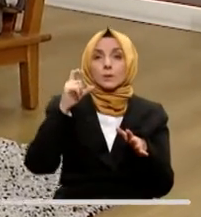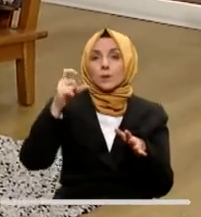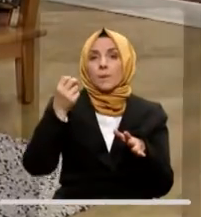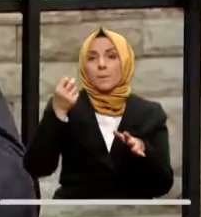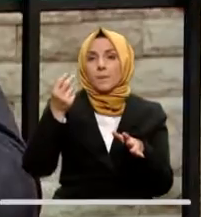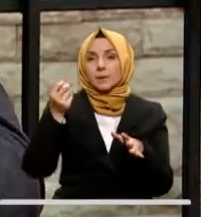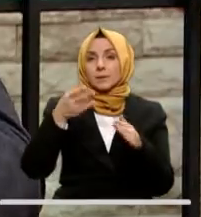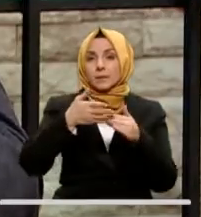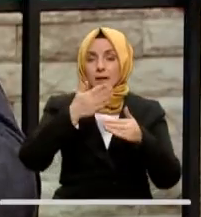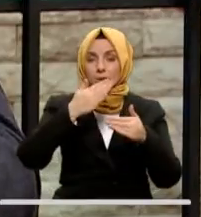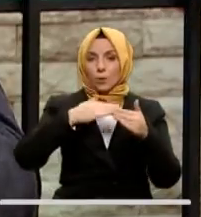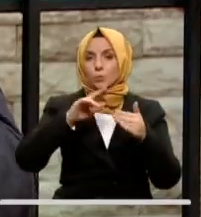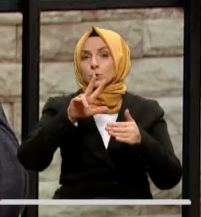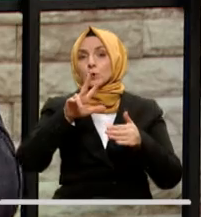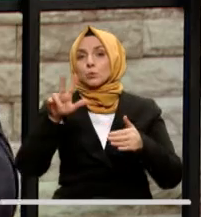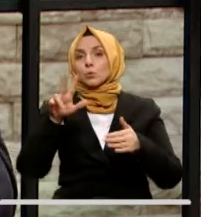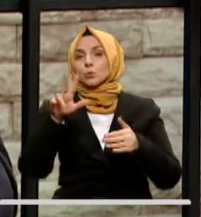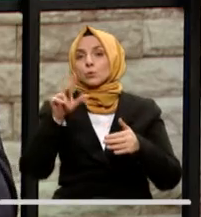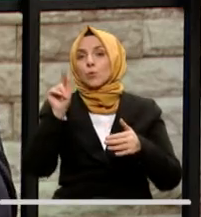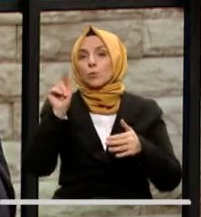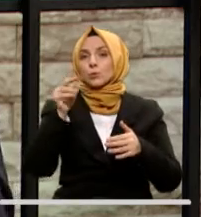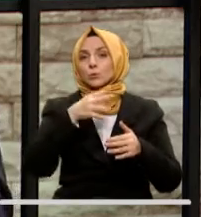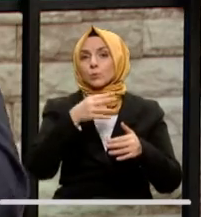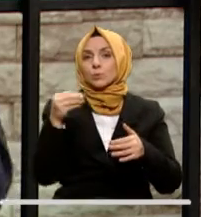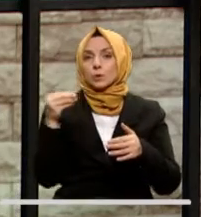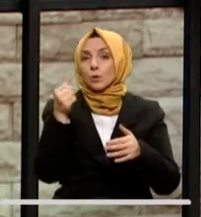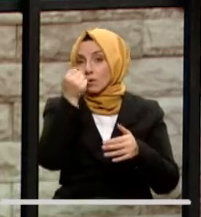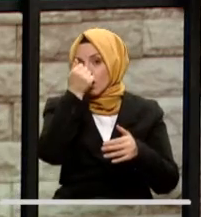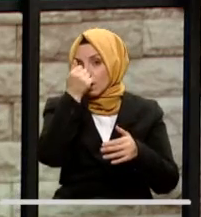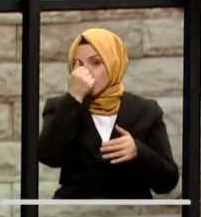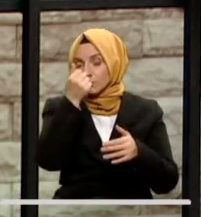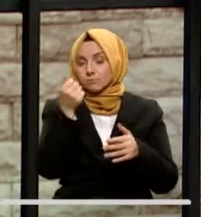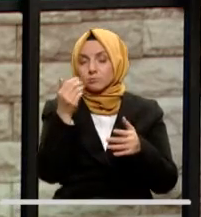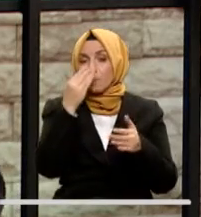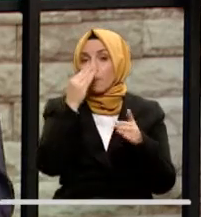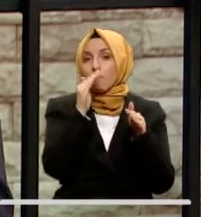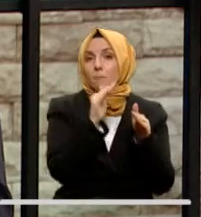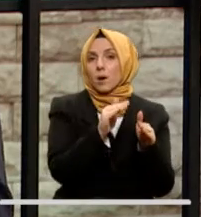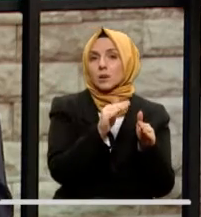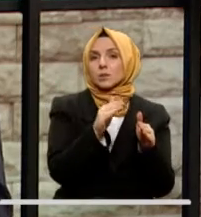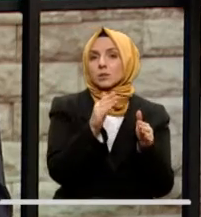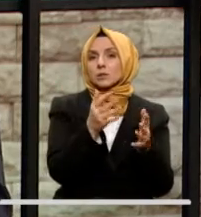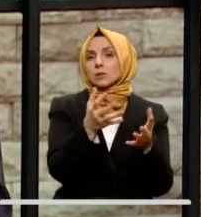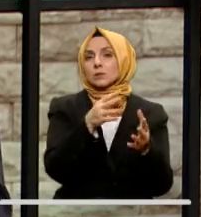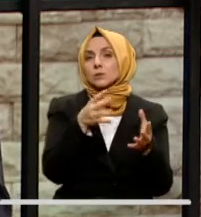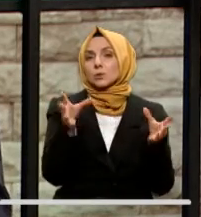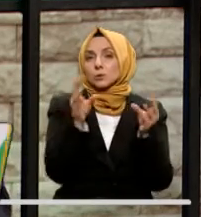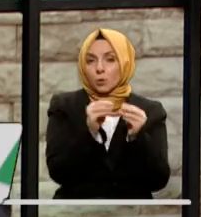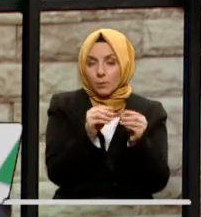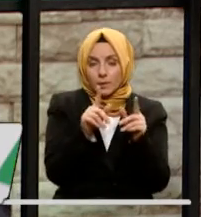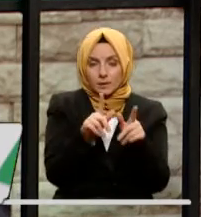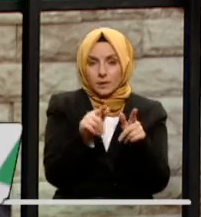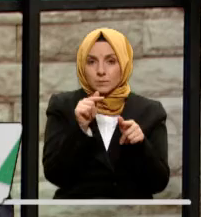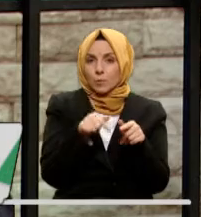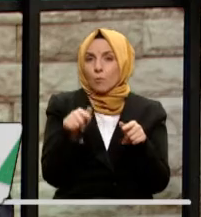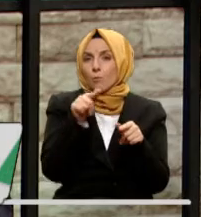üç buçuk milyon kan bağışı toplamamız lazım ki tüm ihtiyacı karşılayabilirim pandemi yılı olan